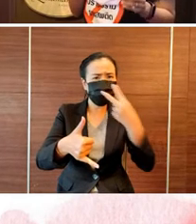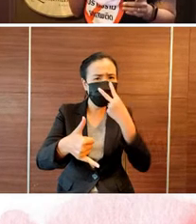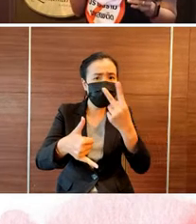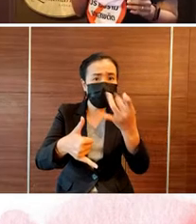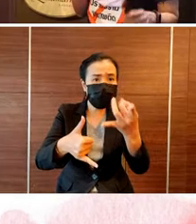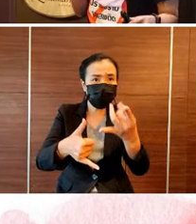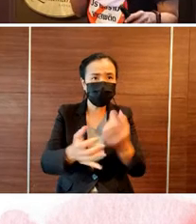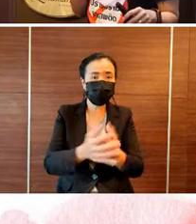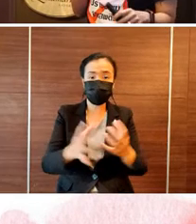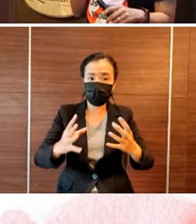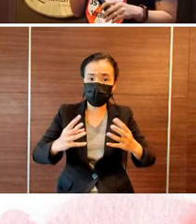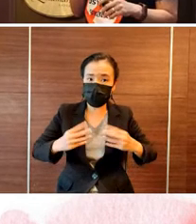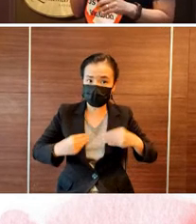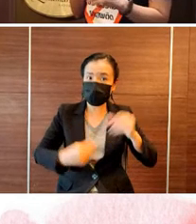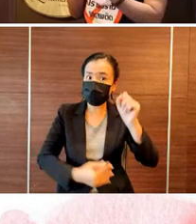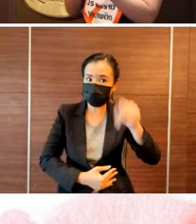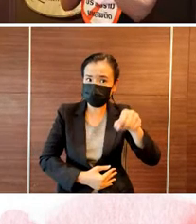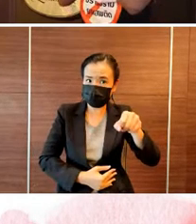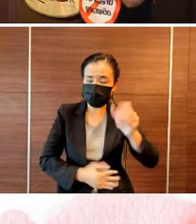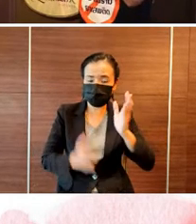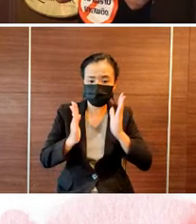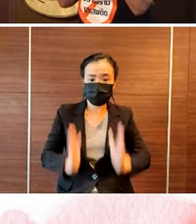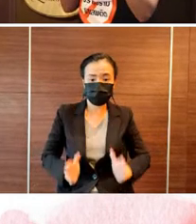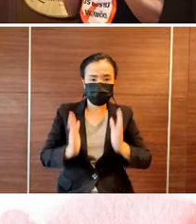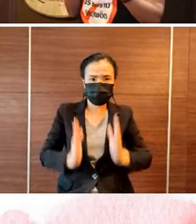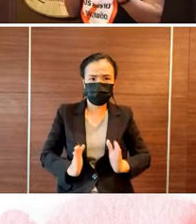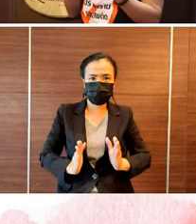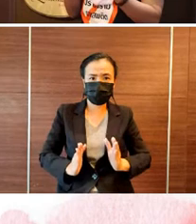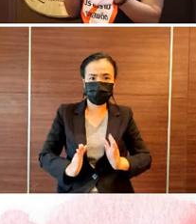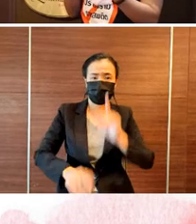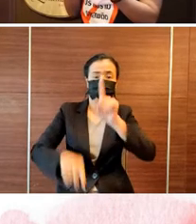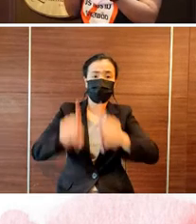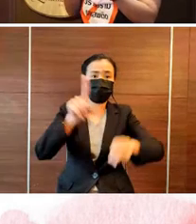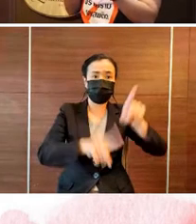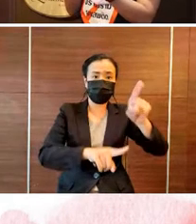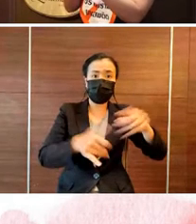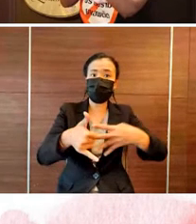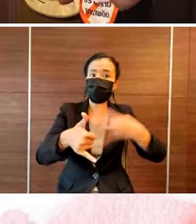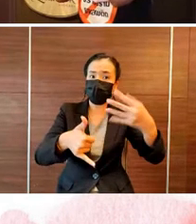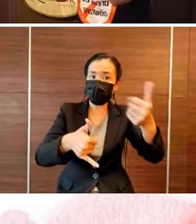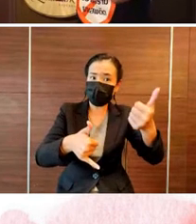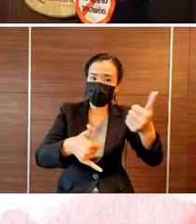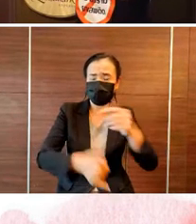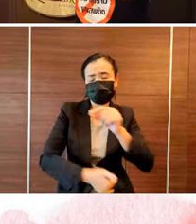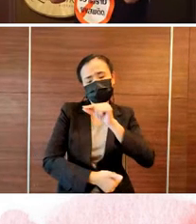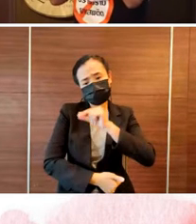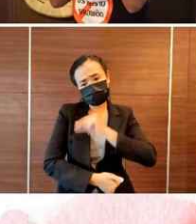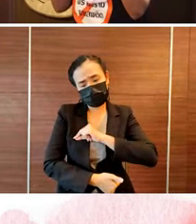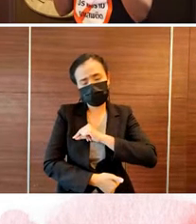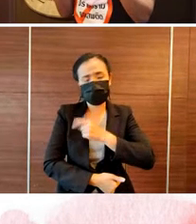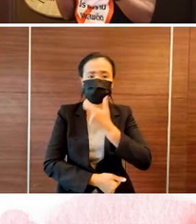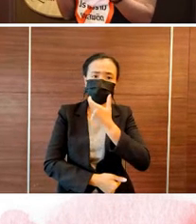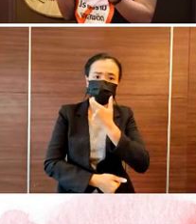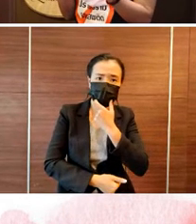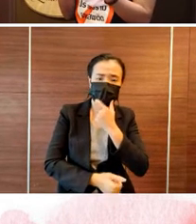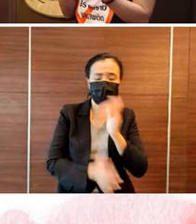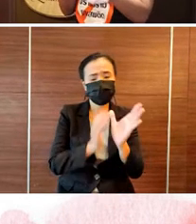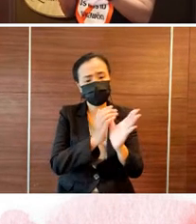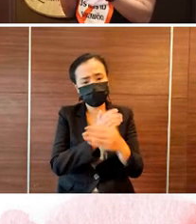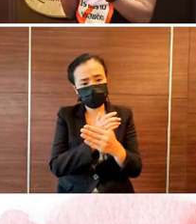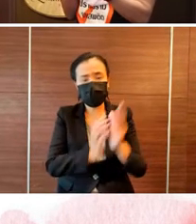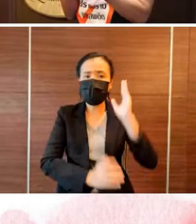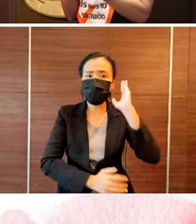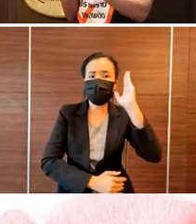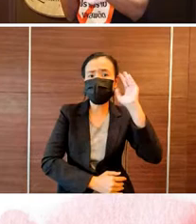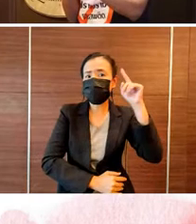ายอมรับใช่ไหมว่ามนุษย์มันแตกต่างหลากหลายทางเพศได้นะเขามีสิทธิ์ที่จะมีอัตลักษณ์ทางเพศของตัวเอง